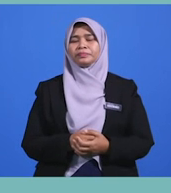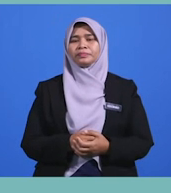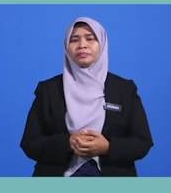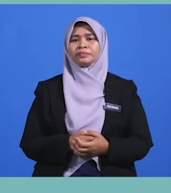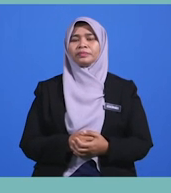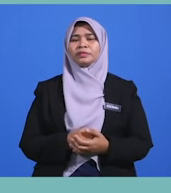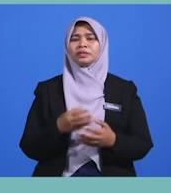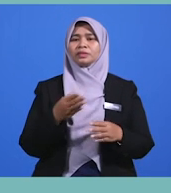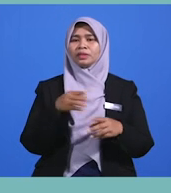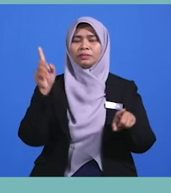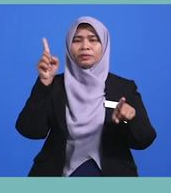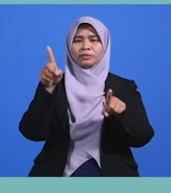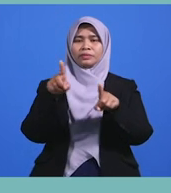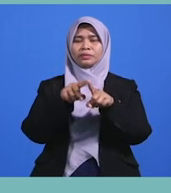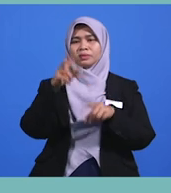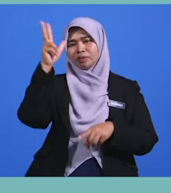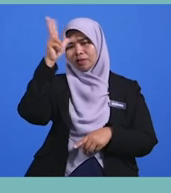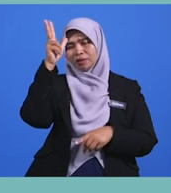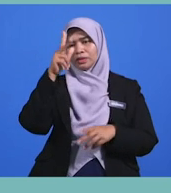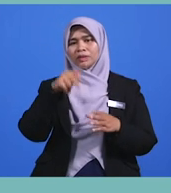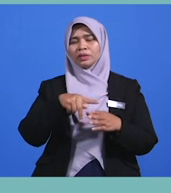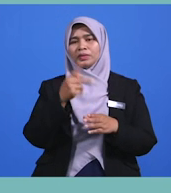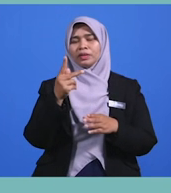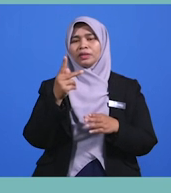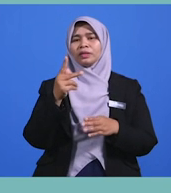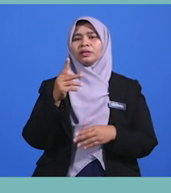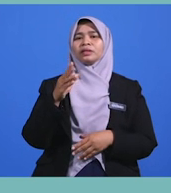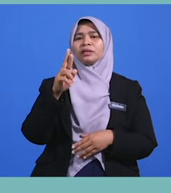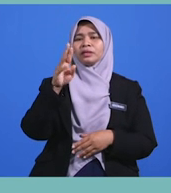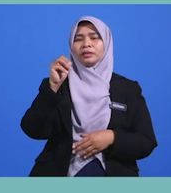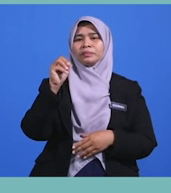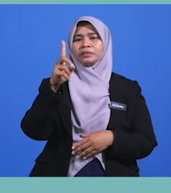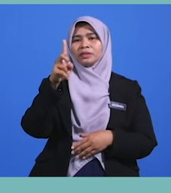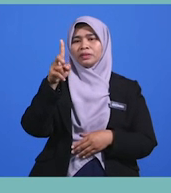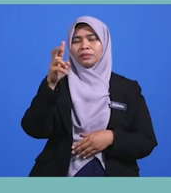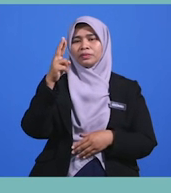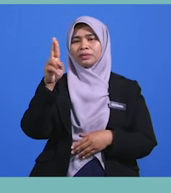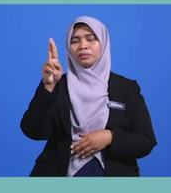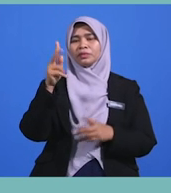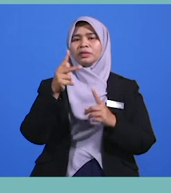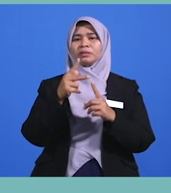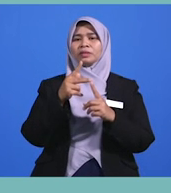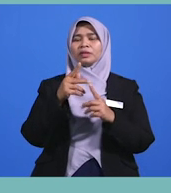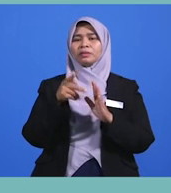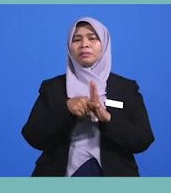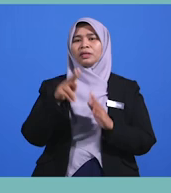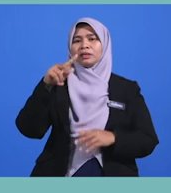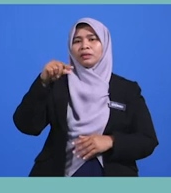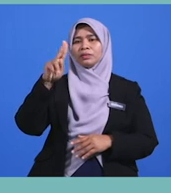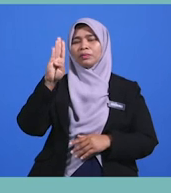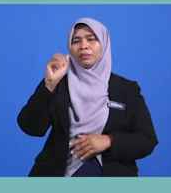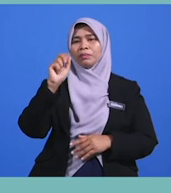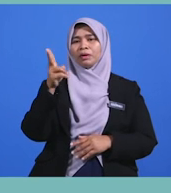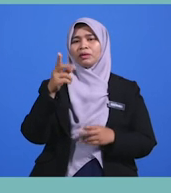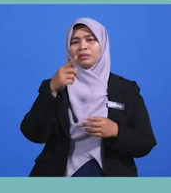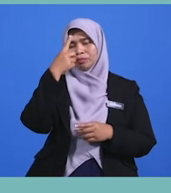dipersetujui, kerajaan telah mengeluarkan tawaran RM RM1,000 kepada pengubah untuk mencipta seni katanya. Tawaran ini